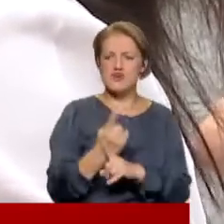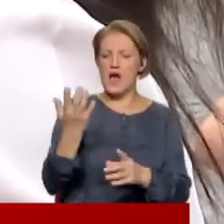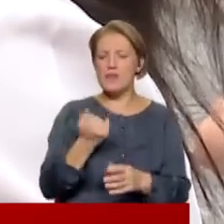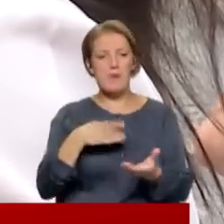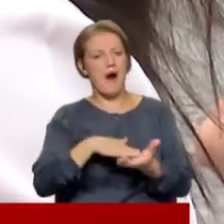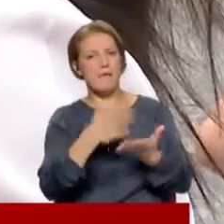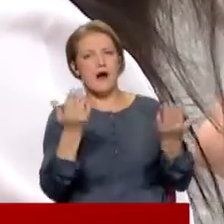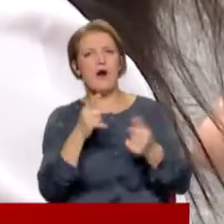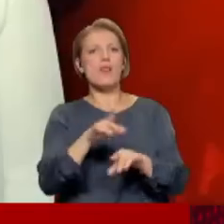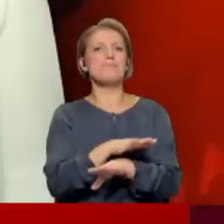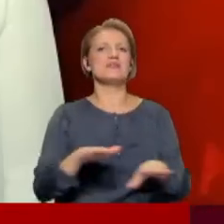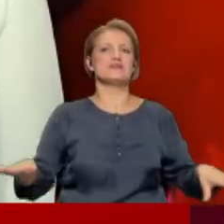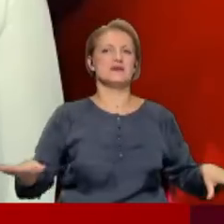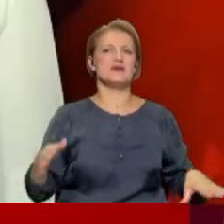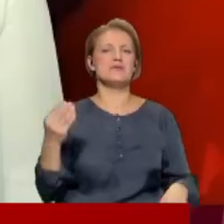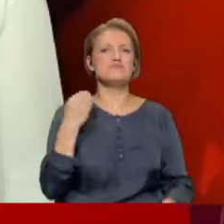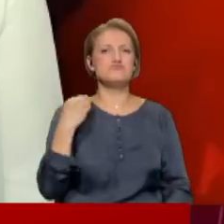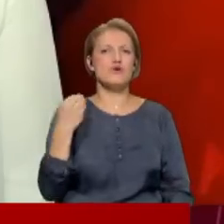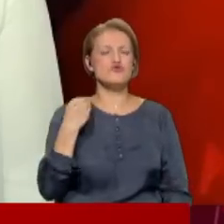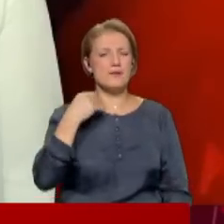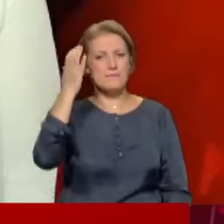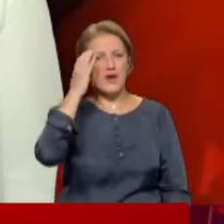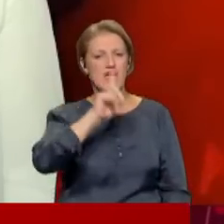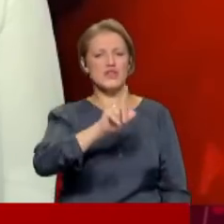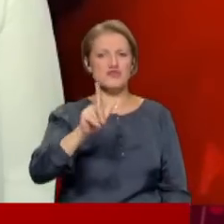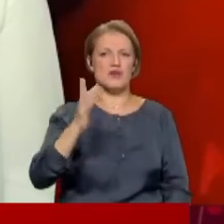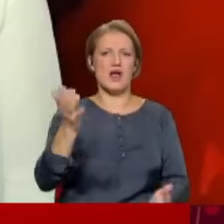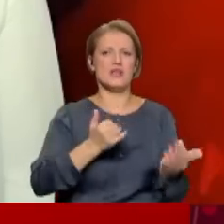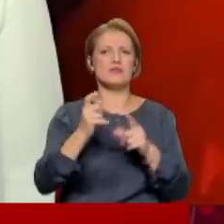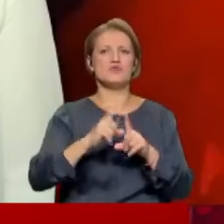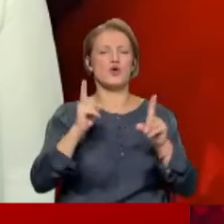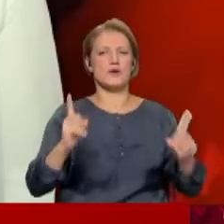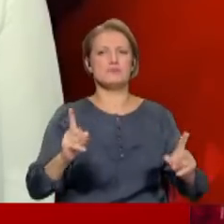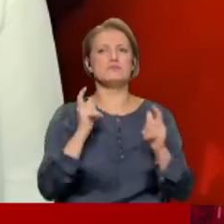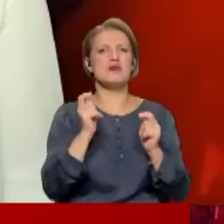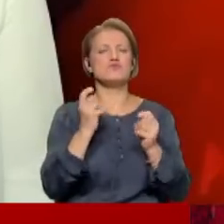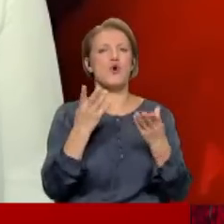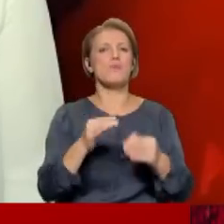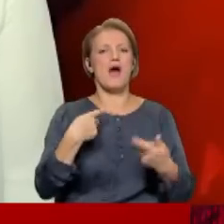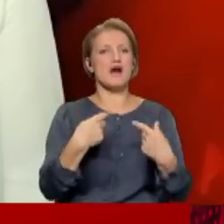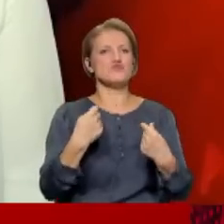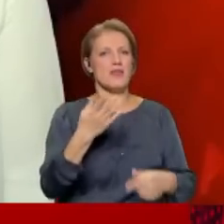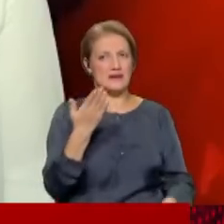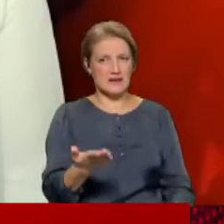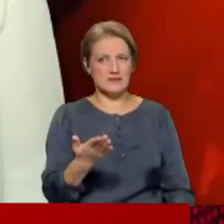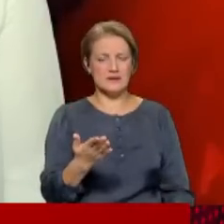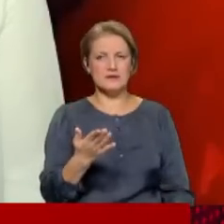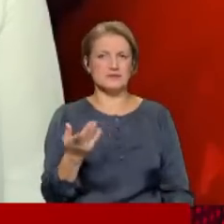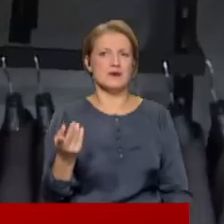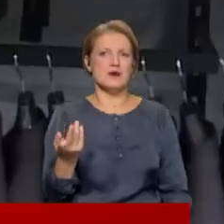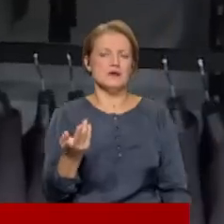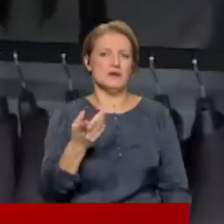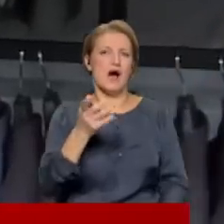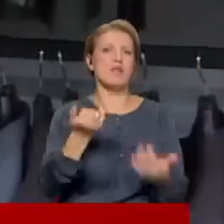alalım ayakkabımıza, onlar bitti. Borçlanarak temel ihtiyaçlarınızı gördüğünüz bir dönemde zorunlu olmayan harcamalardan da